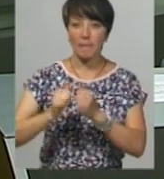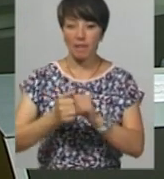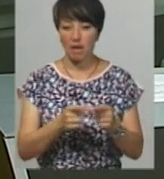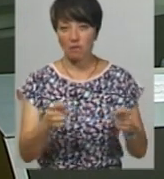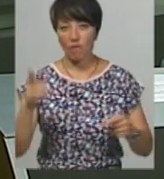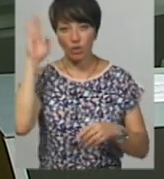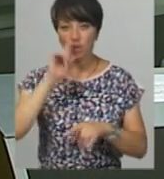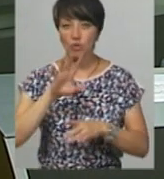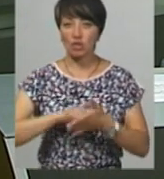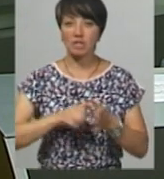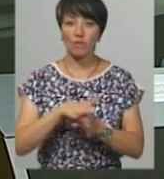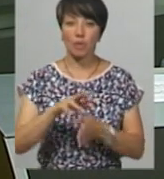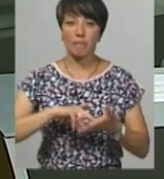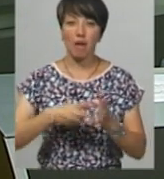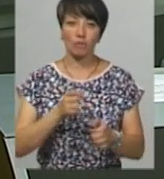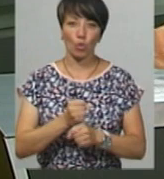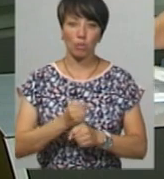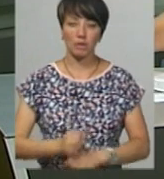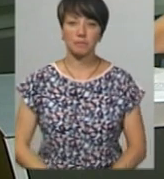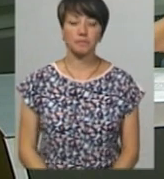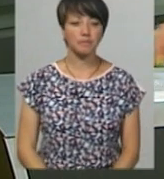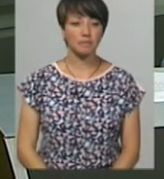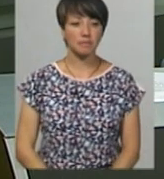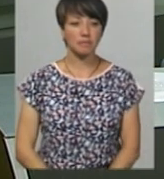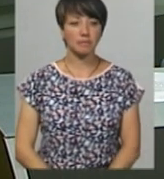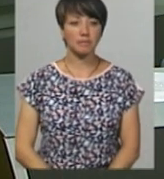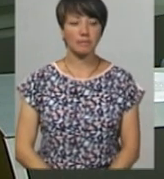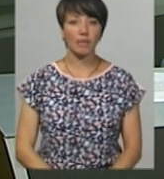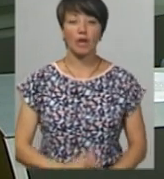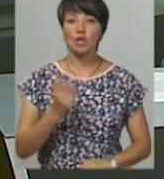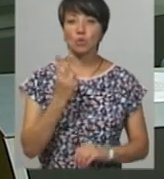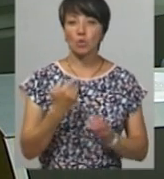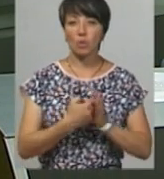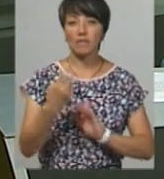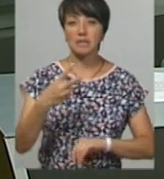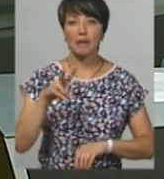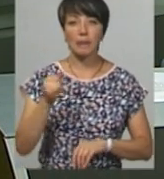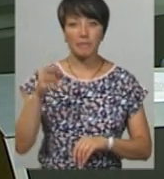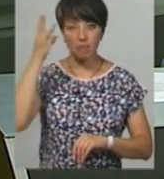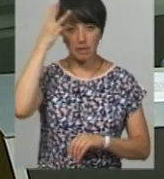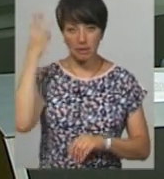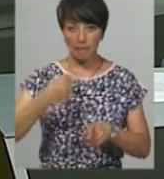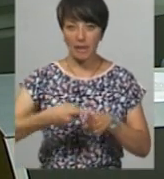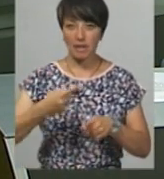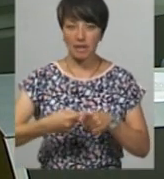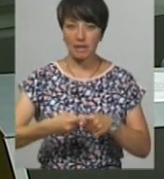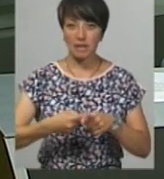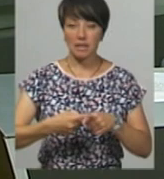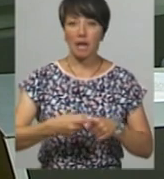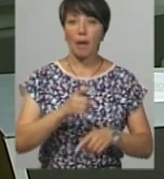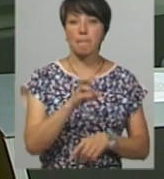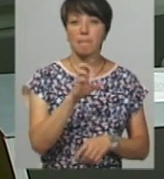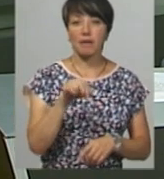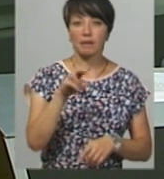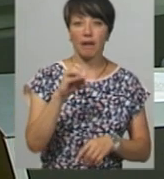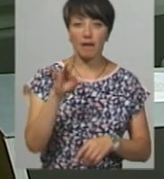Води не буде через виконання планових робіт. З 2 до 20 липня у Хмельницькому на перехресті вулиць